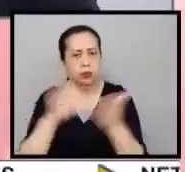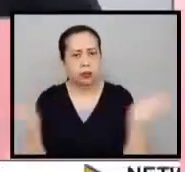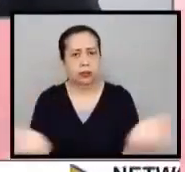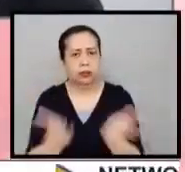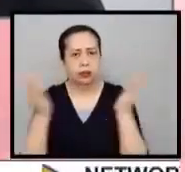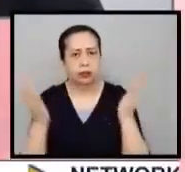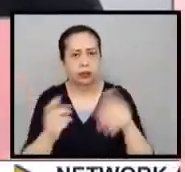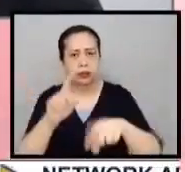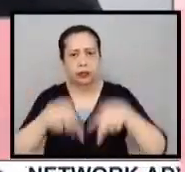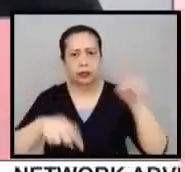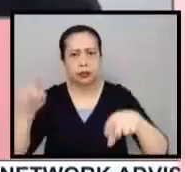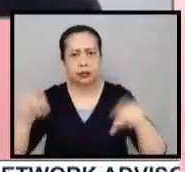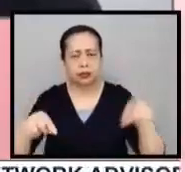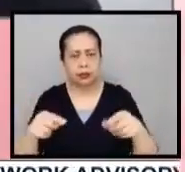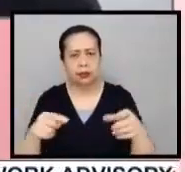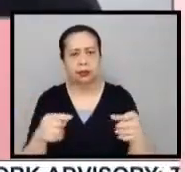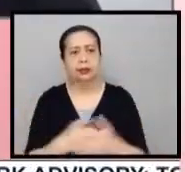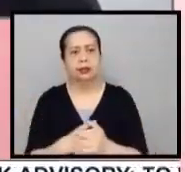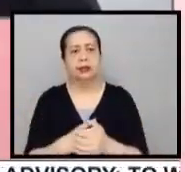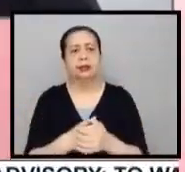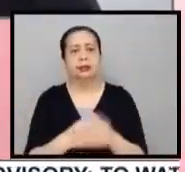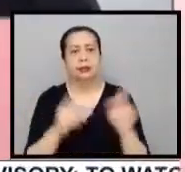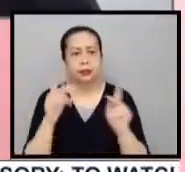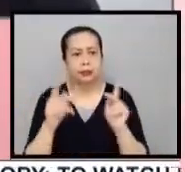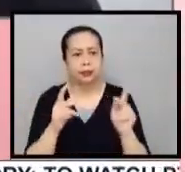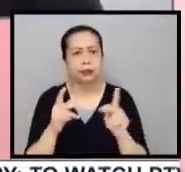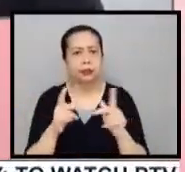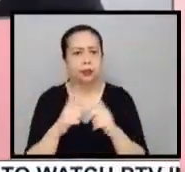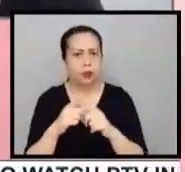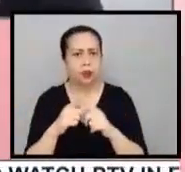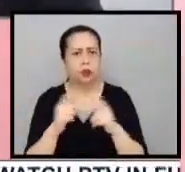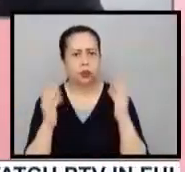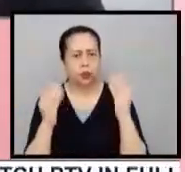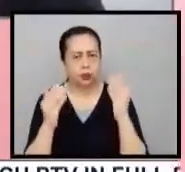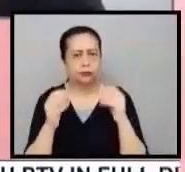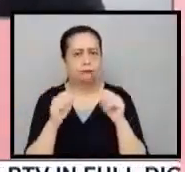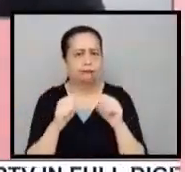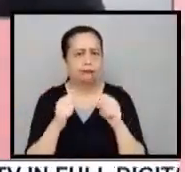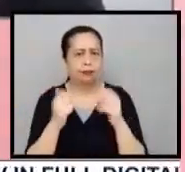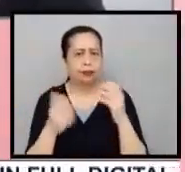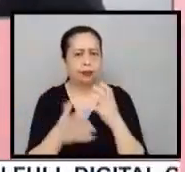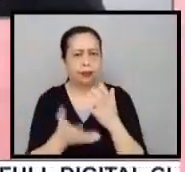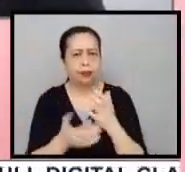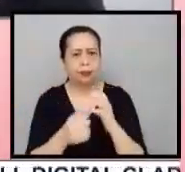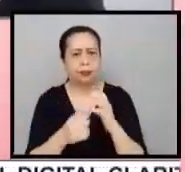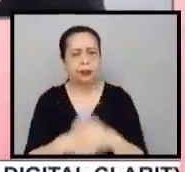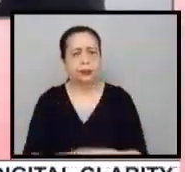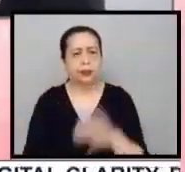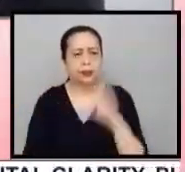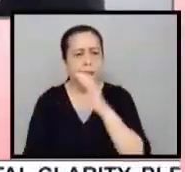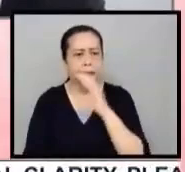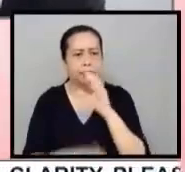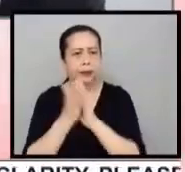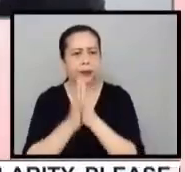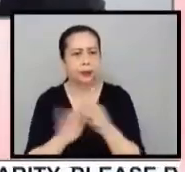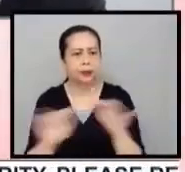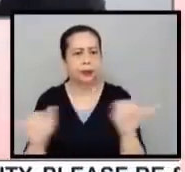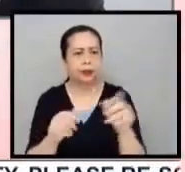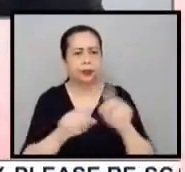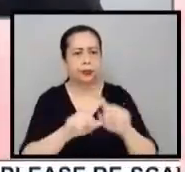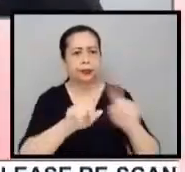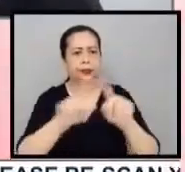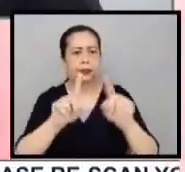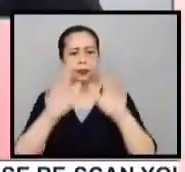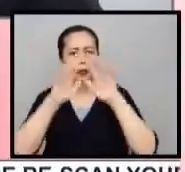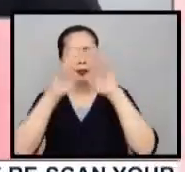walks of life para itigil po yung mga gantong klase ng activities. Kagaya po ng nangyayari ngayon sa iba't ibang panig ng mundo,